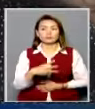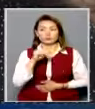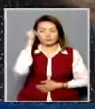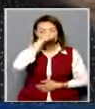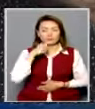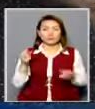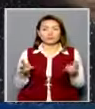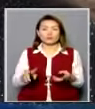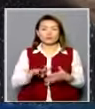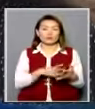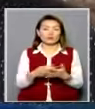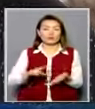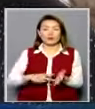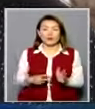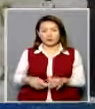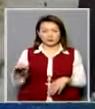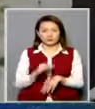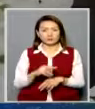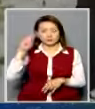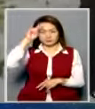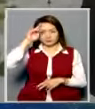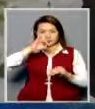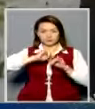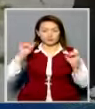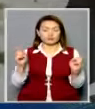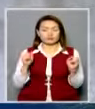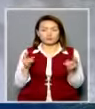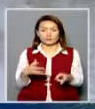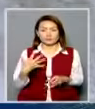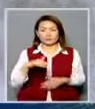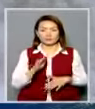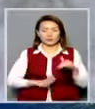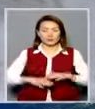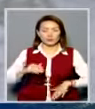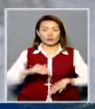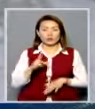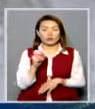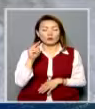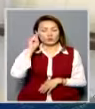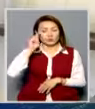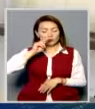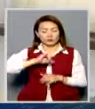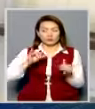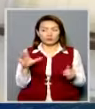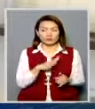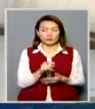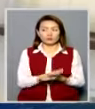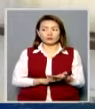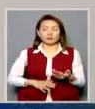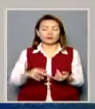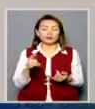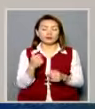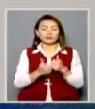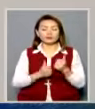...2021-2023 жылдарға арналған жол картасы шеңберінде қосымша білім беруді дамыту тақырыбында 50 маман республикалық курстардан тәлім алып келді. Енді олар